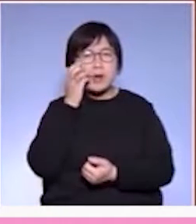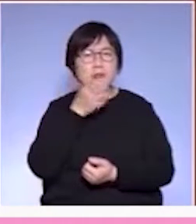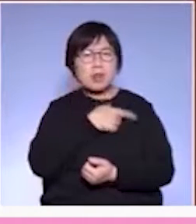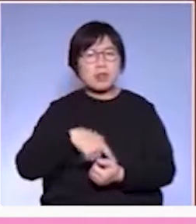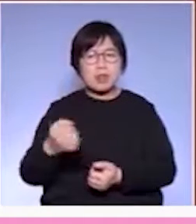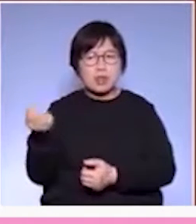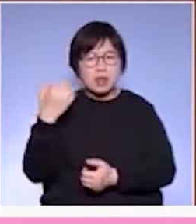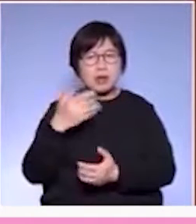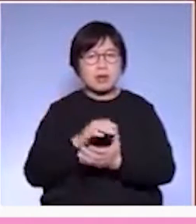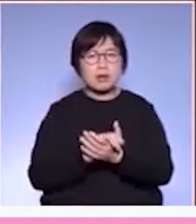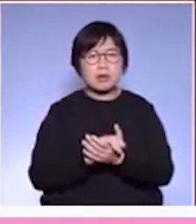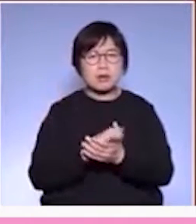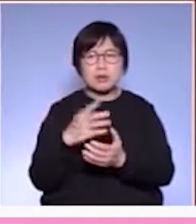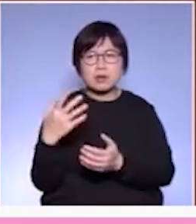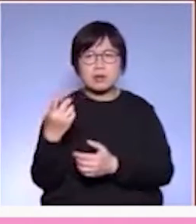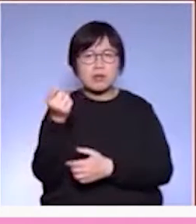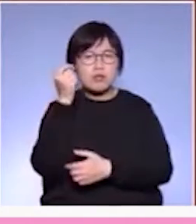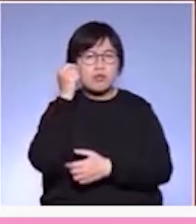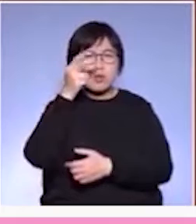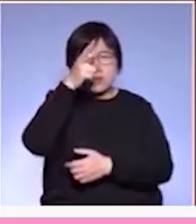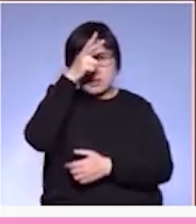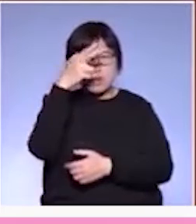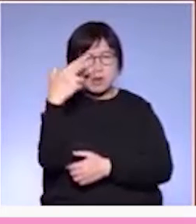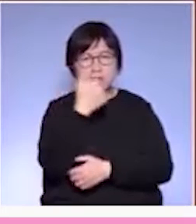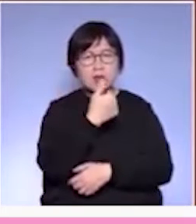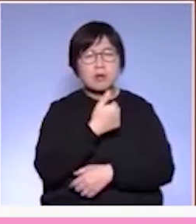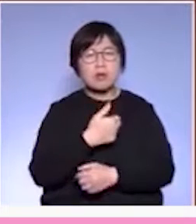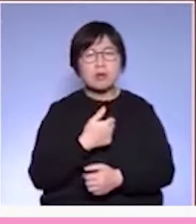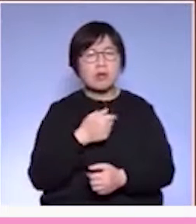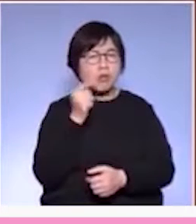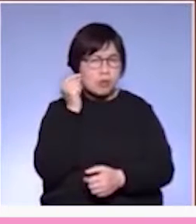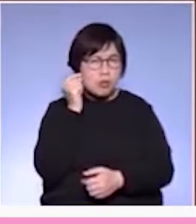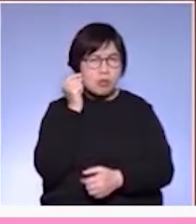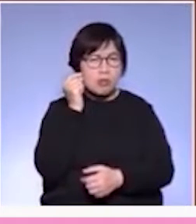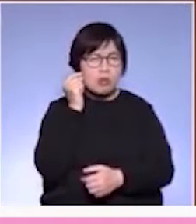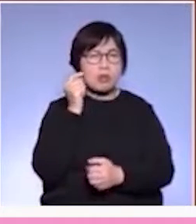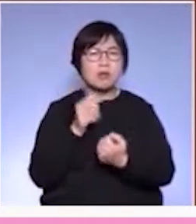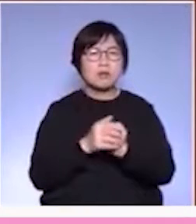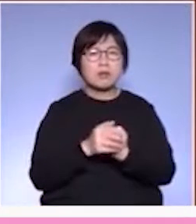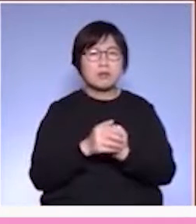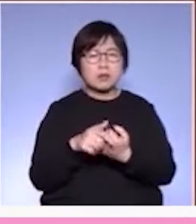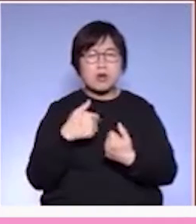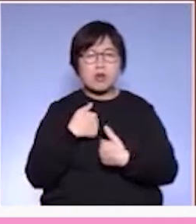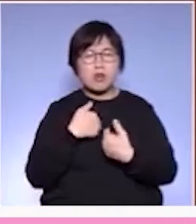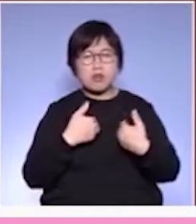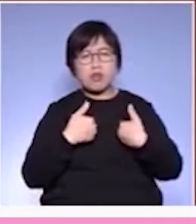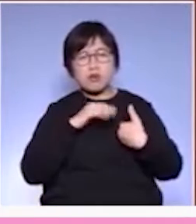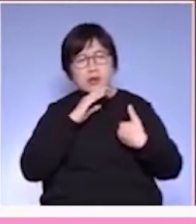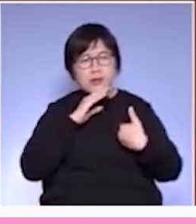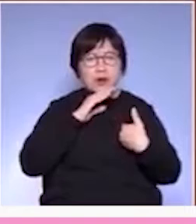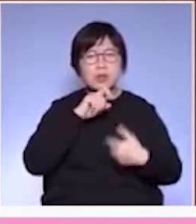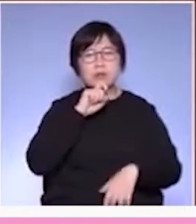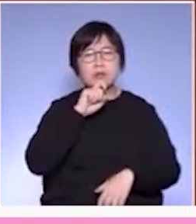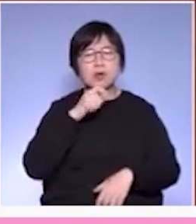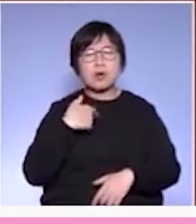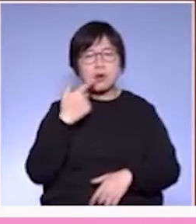问。作为首位嘅女性嘅行政长官咧，女性嘅系对我有期望嘅，我亦都希望